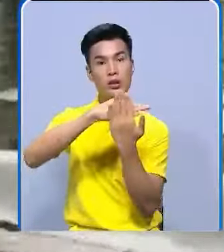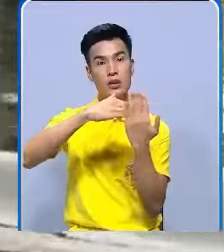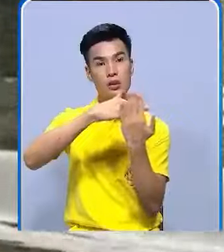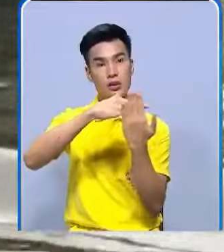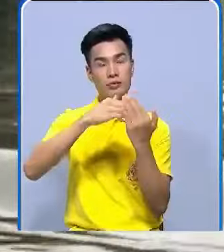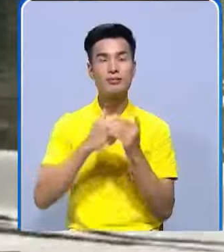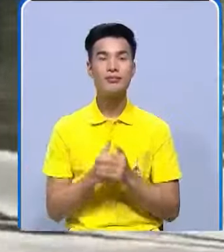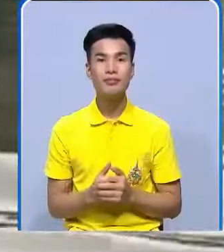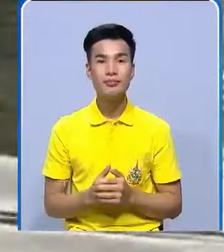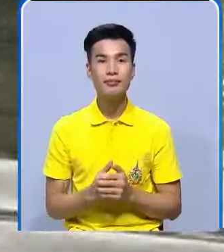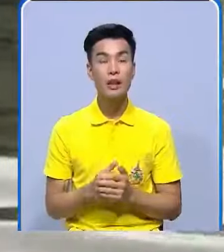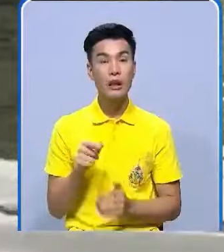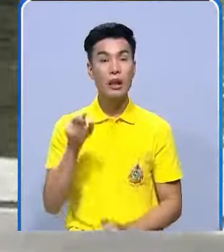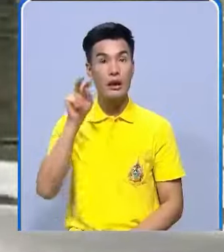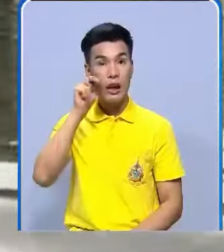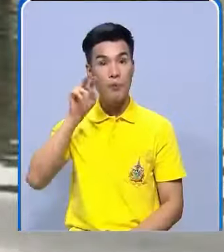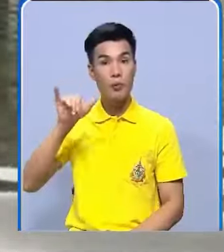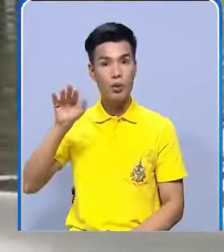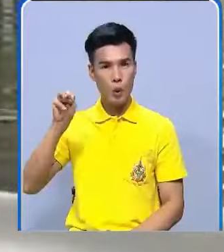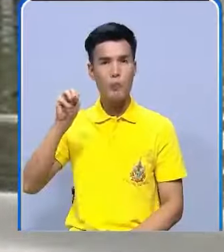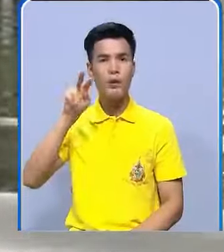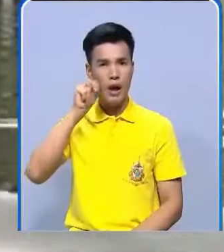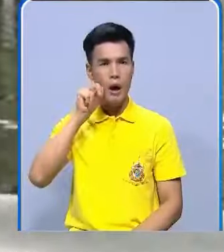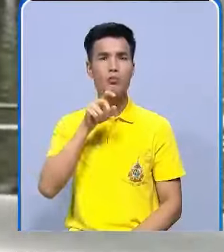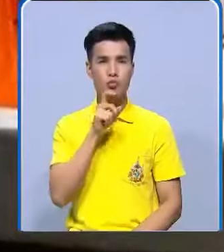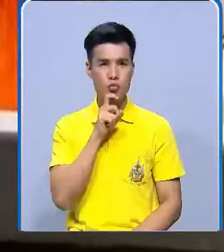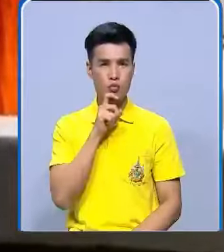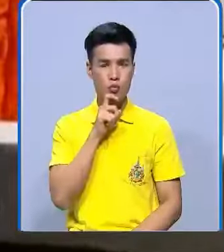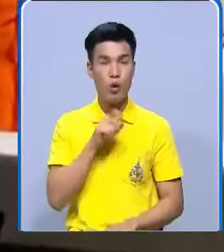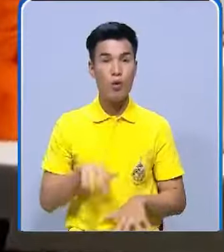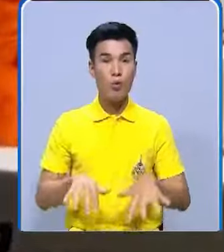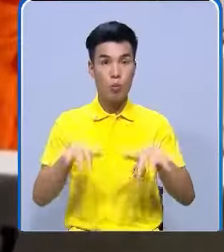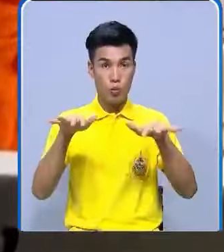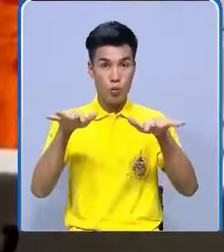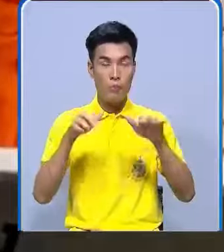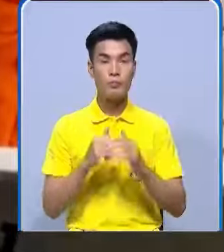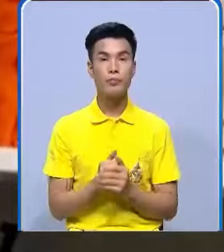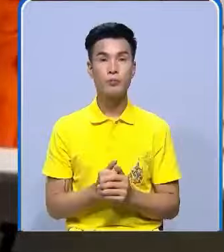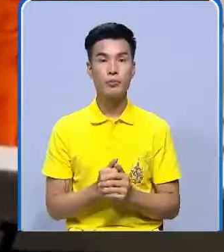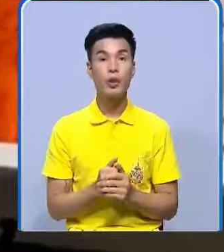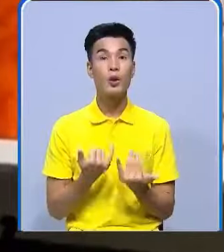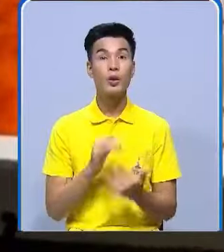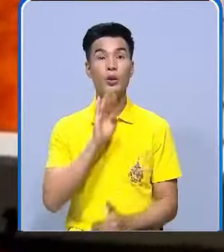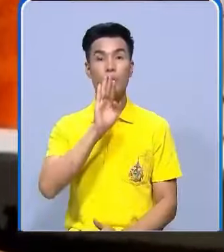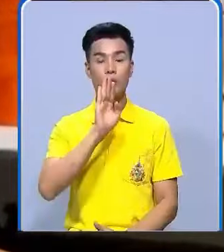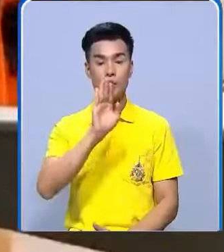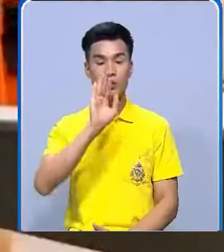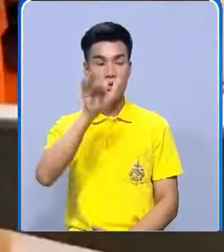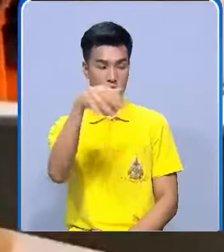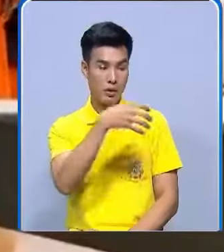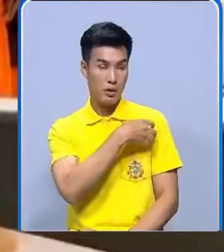ที่ลุ่มน้ำยมเนี่ยแหละครับน้ำยังไม่ลดนะครับน้ำในทุ่งยังเต็มอยู่เลย เขตตรงนี้เป็นเขตเทศบาลอำเภอโพประทับช้